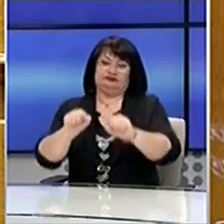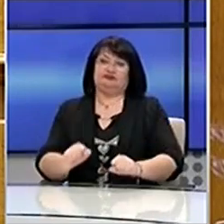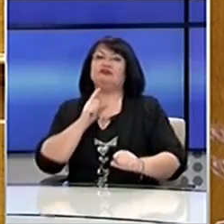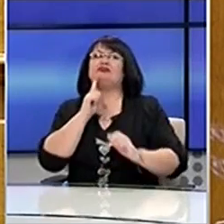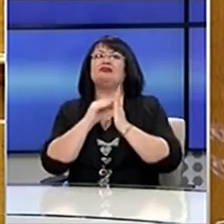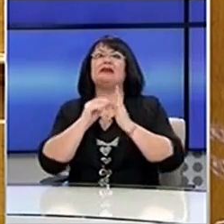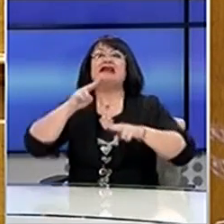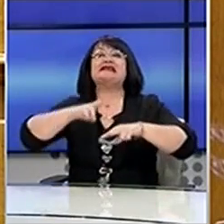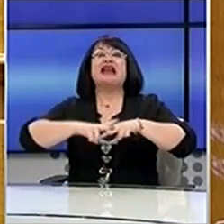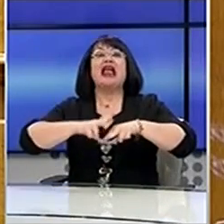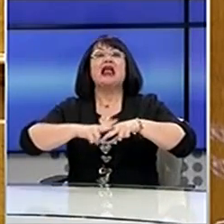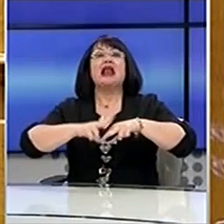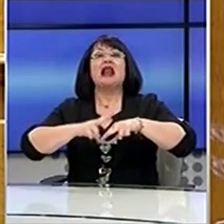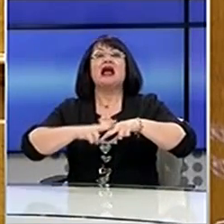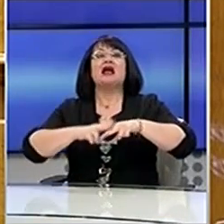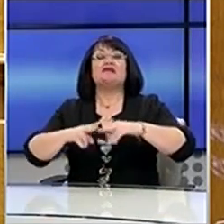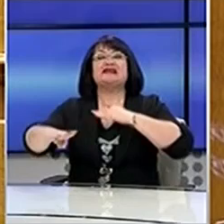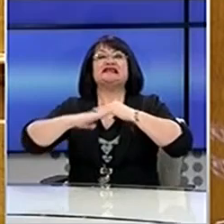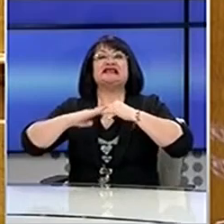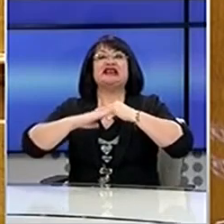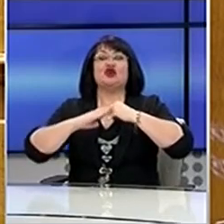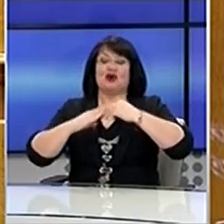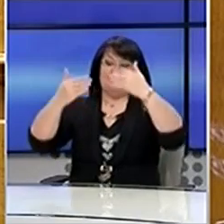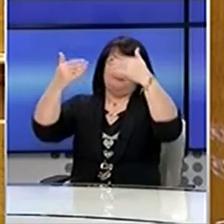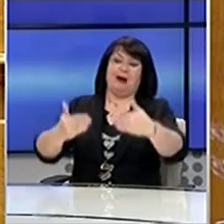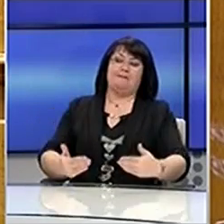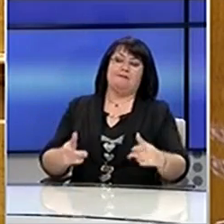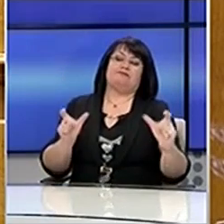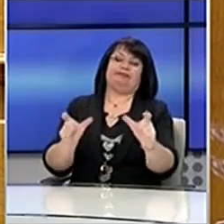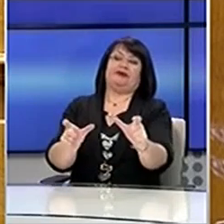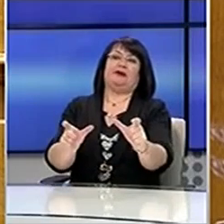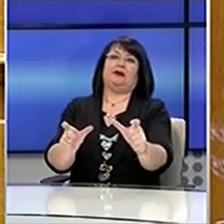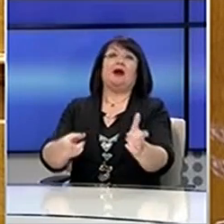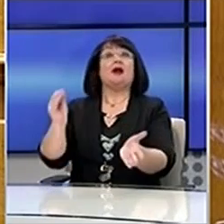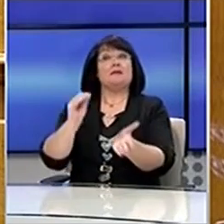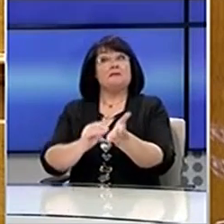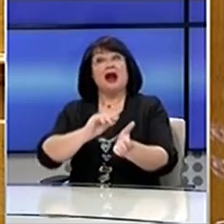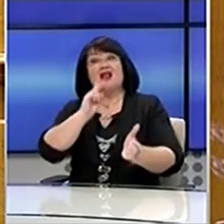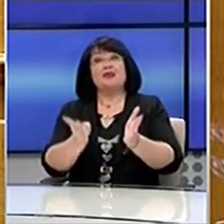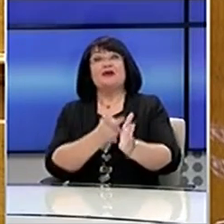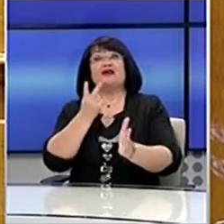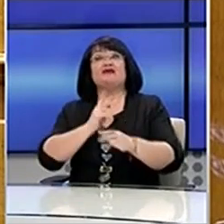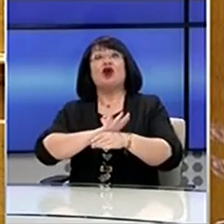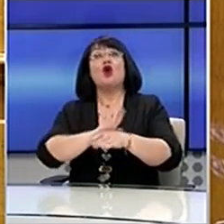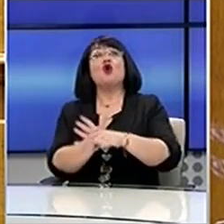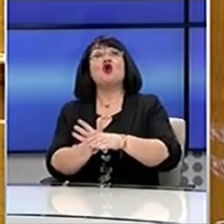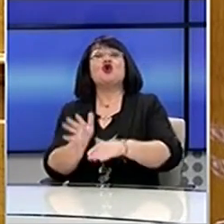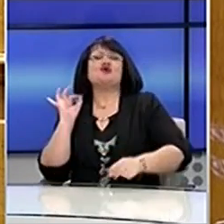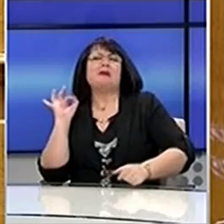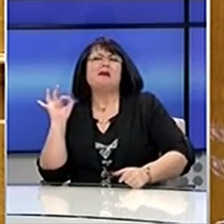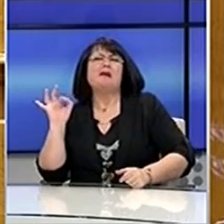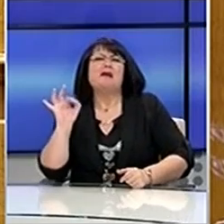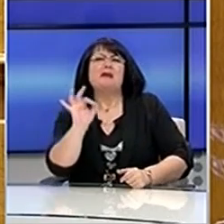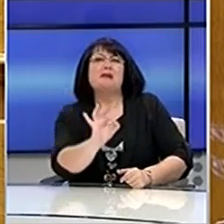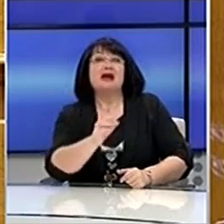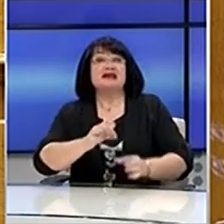Ισραήλ, το οποίο δεν δεχόταν κανέναν επισκέπτη, είδε δεύτερη έξαρση του κορονοϊού το Σεπτέμβριο.